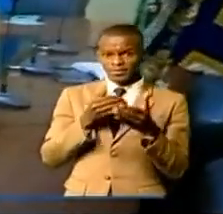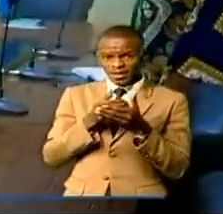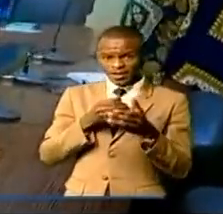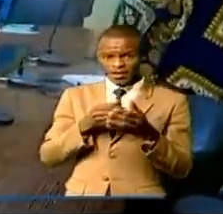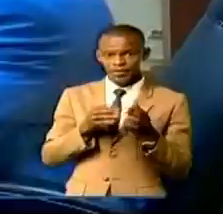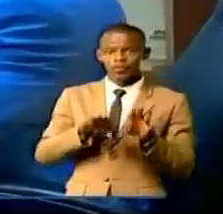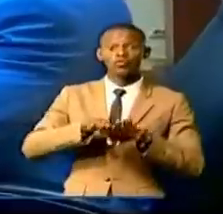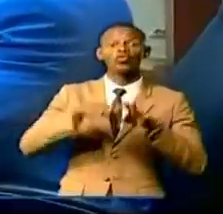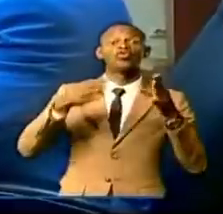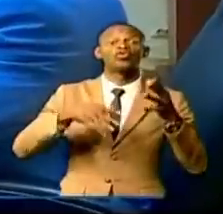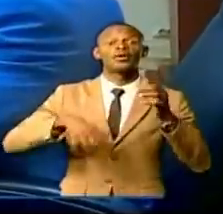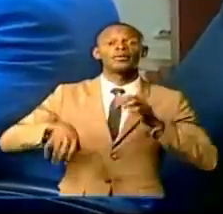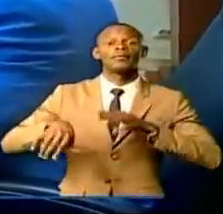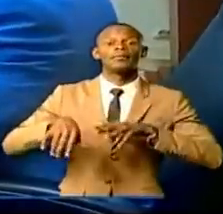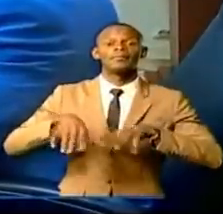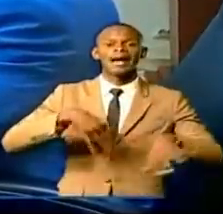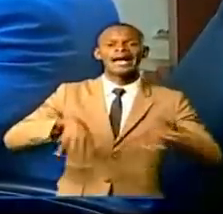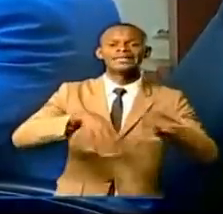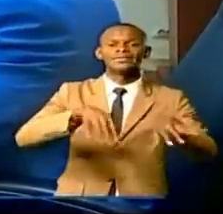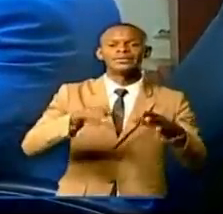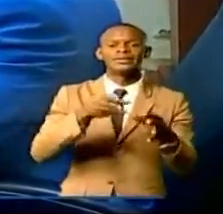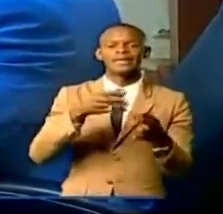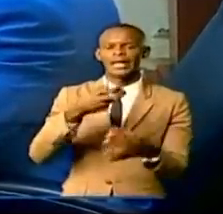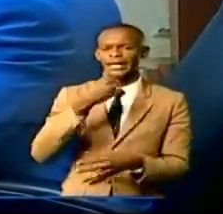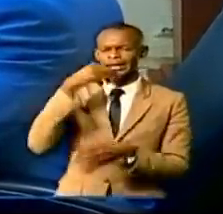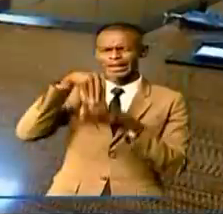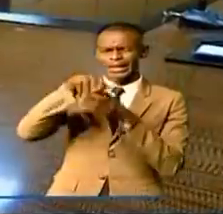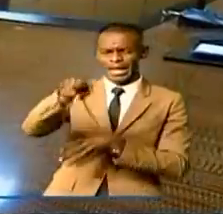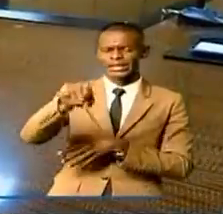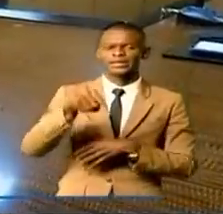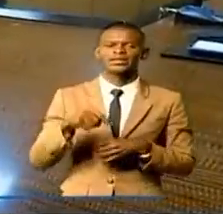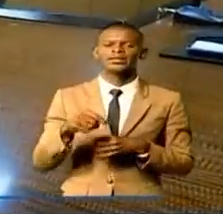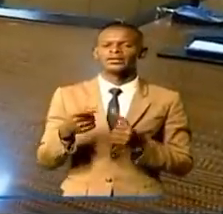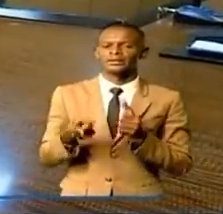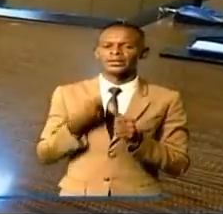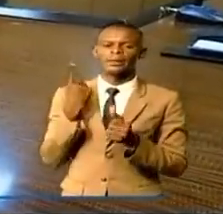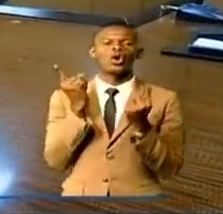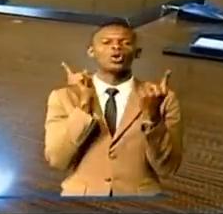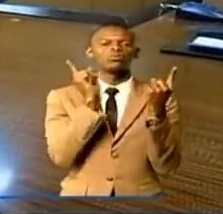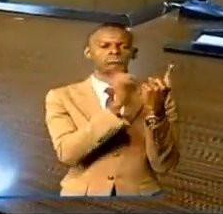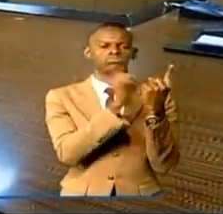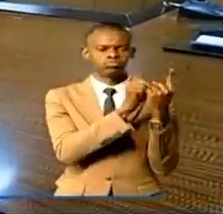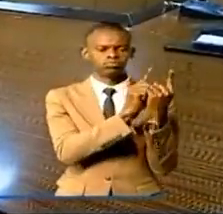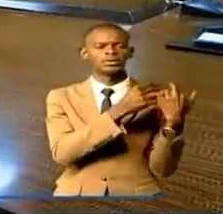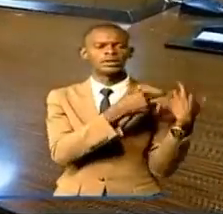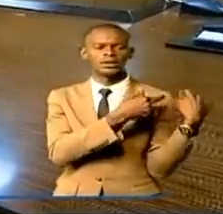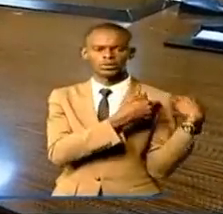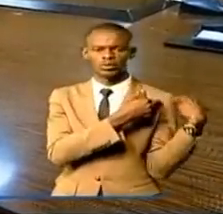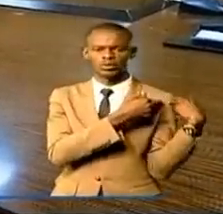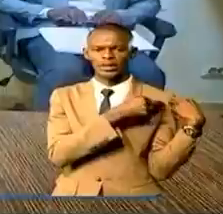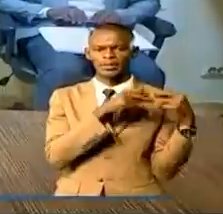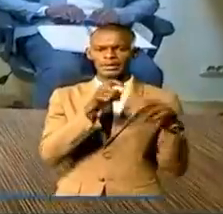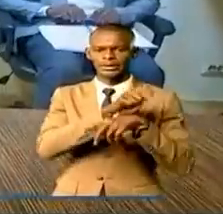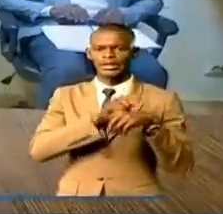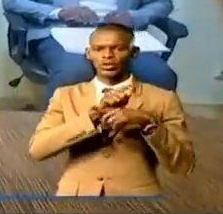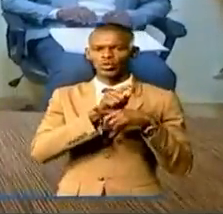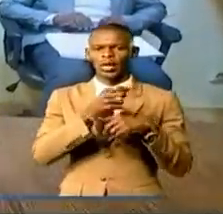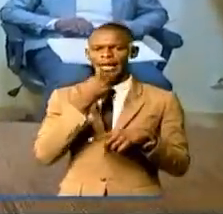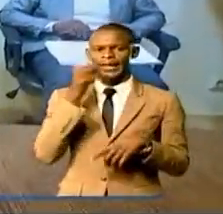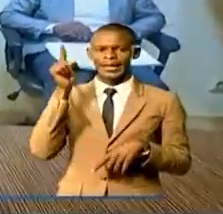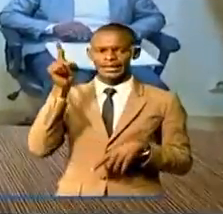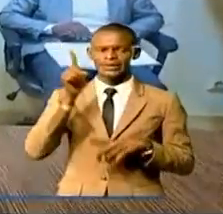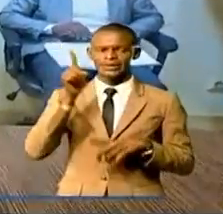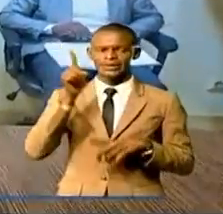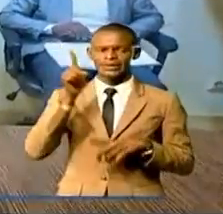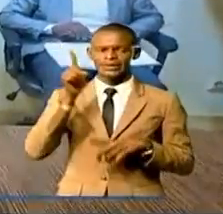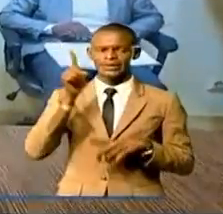Kassai a été reçu par le vice-gouverneur Gaston Kolechimwanga pour la présentation des civilités. Dans leur entretien, Godé Kalao